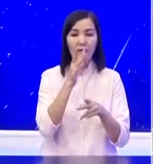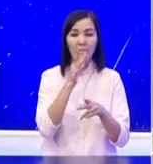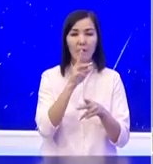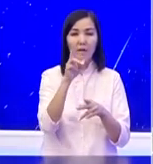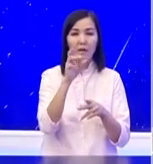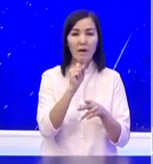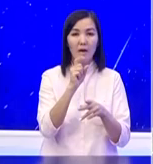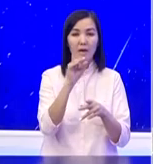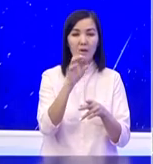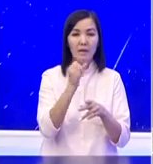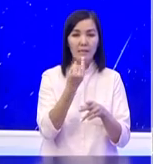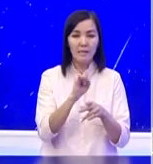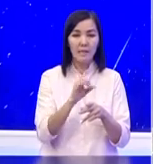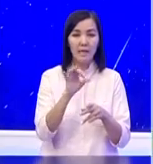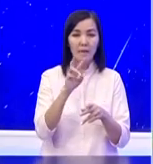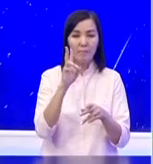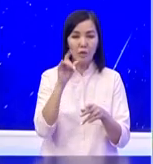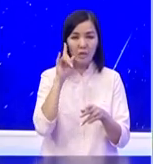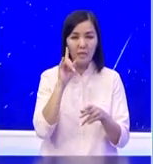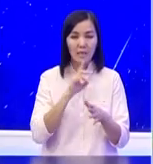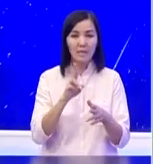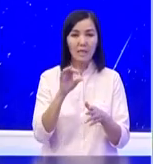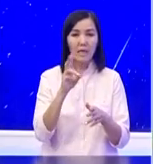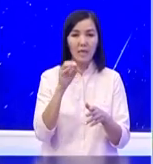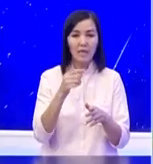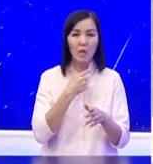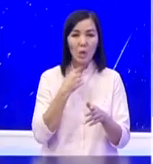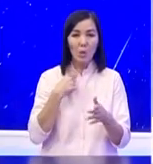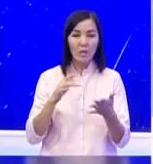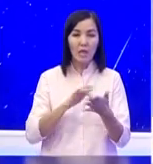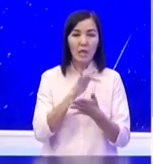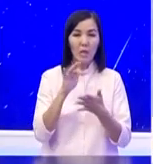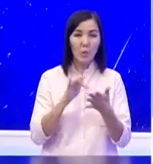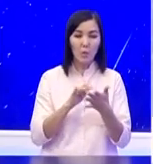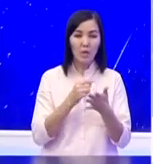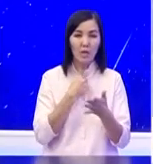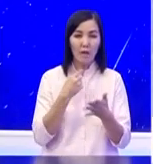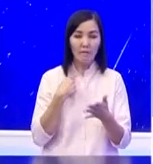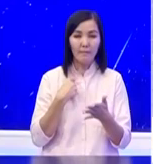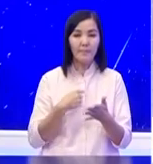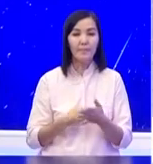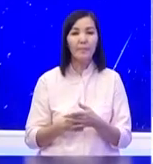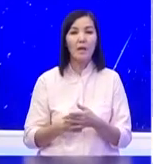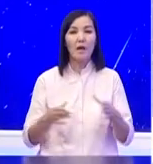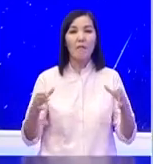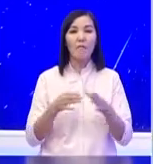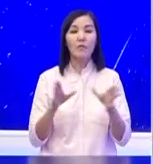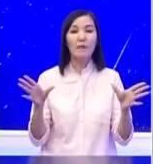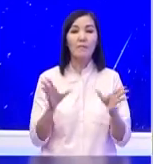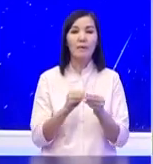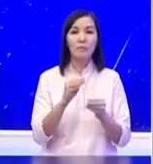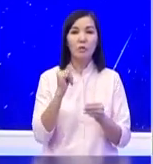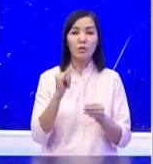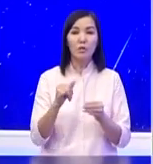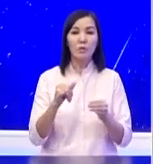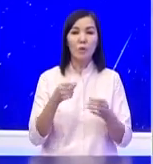район, Ингбекши-Казахский район, Кигенский район, город Талдыкорган. По решению попечительского совета фонда «Бергемес ЖТСУ» эти